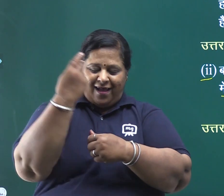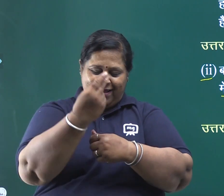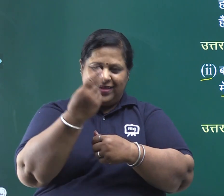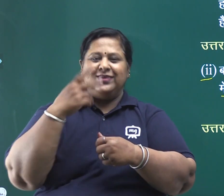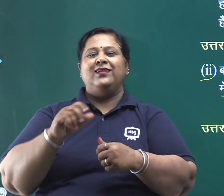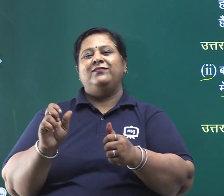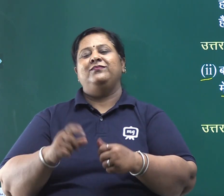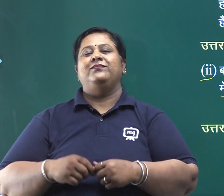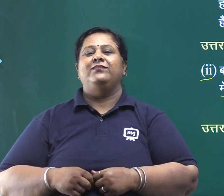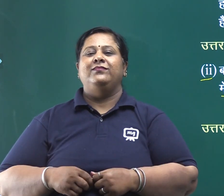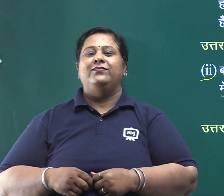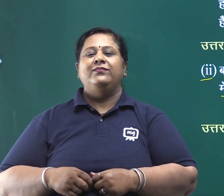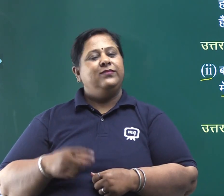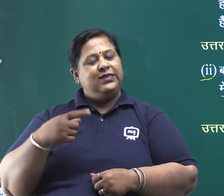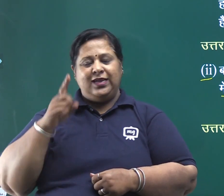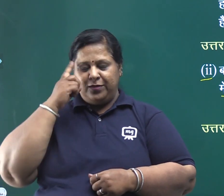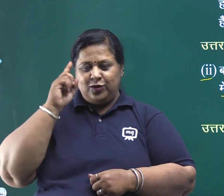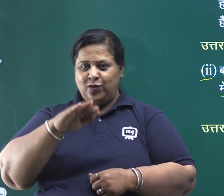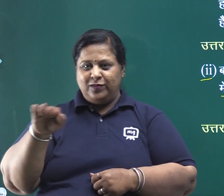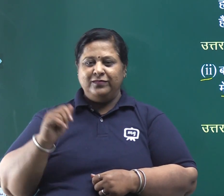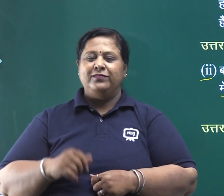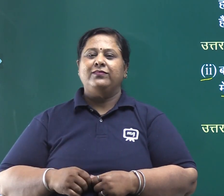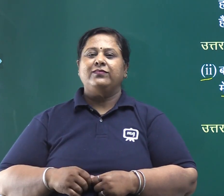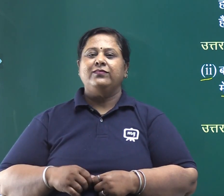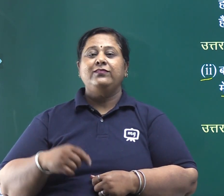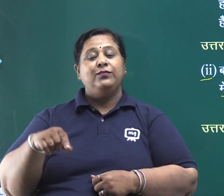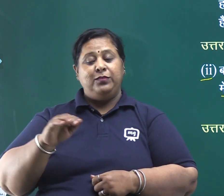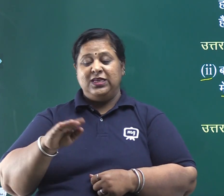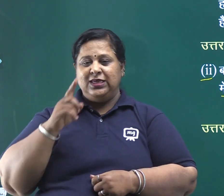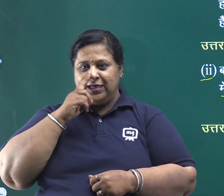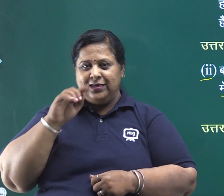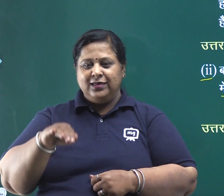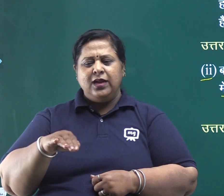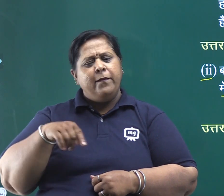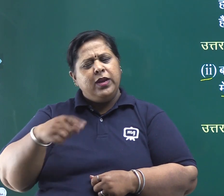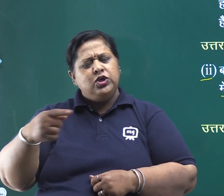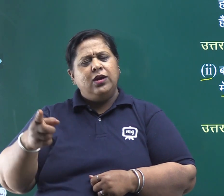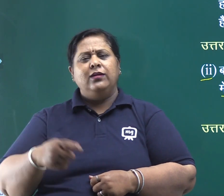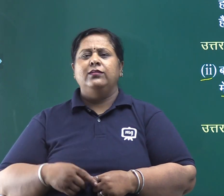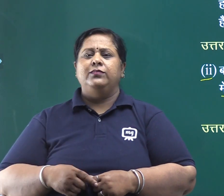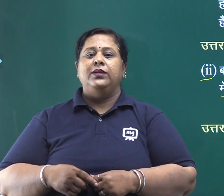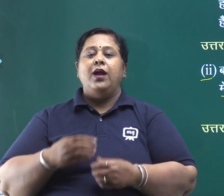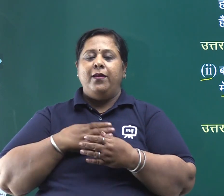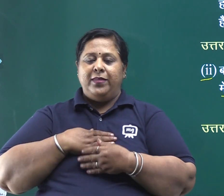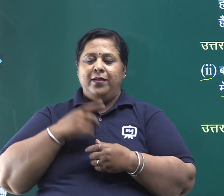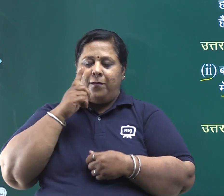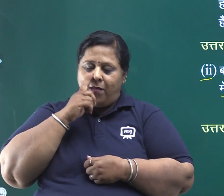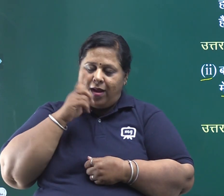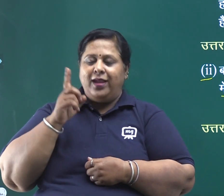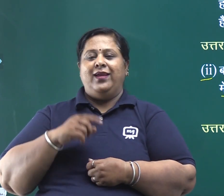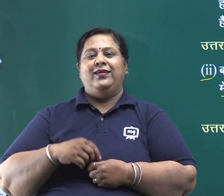आंचल। ठीक है बच्चों, बच्ची हमेशा अपनी माँ